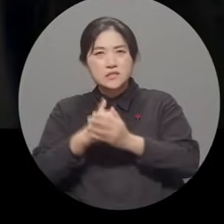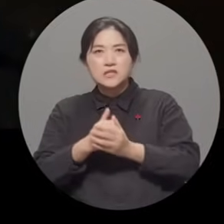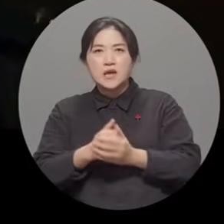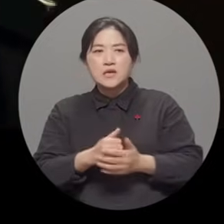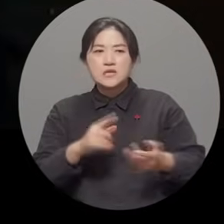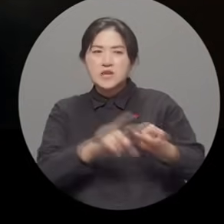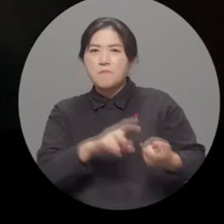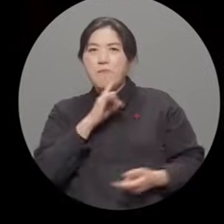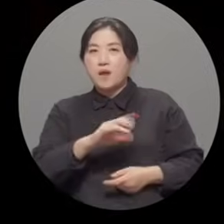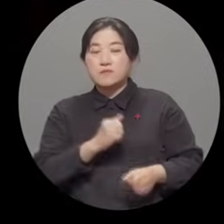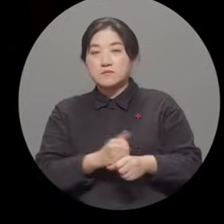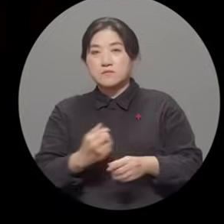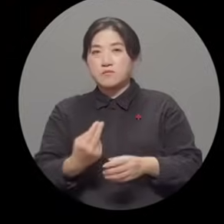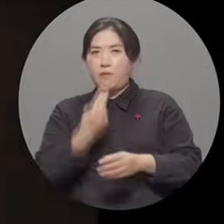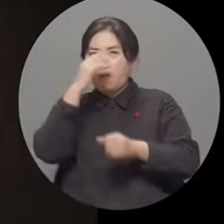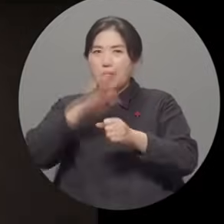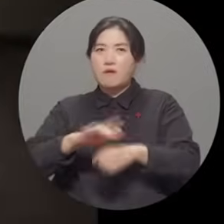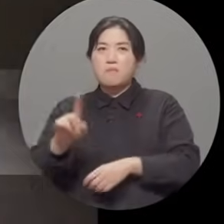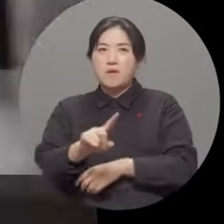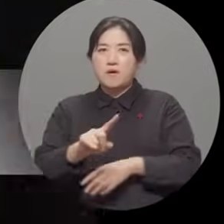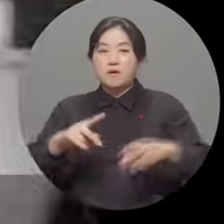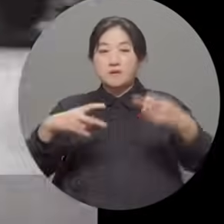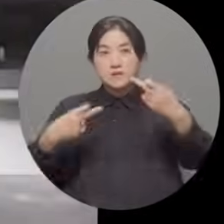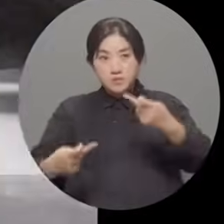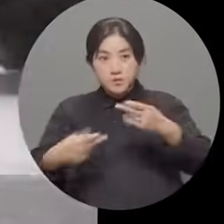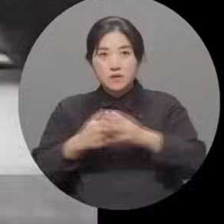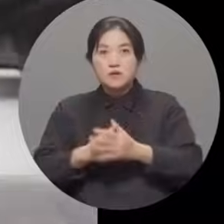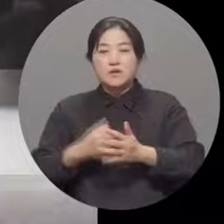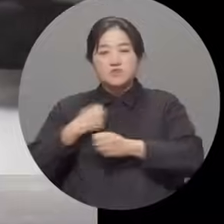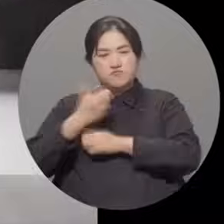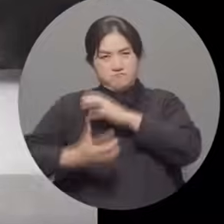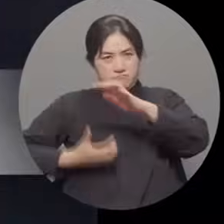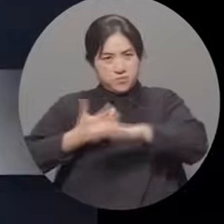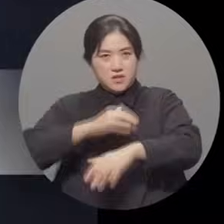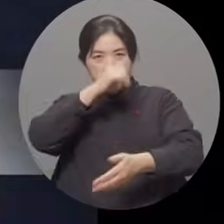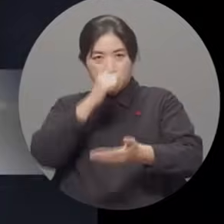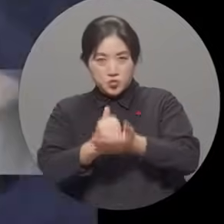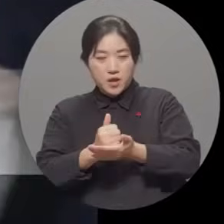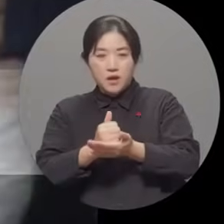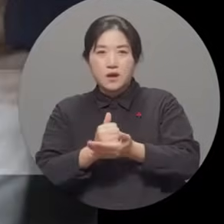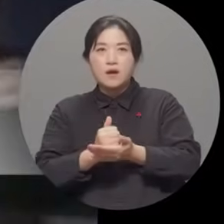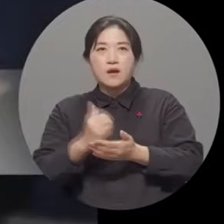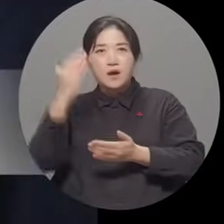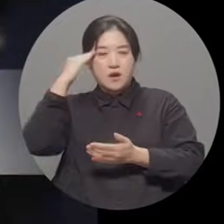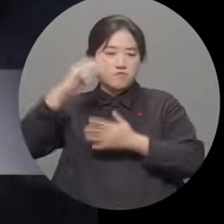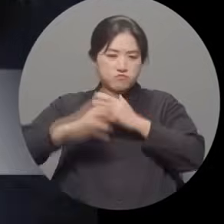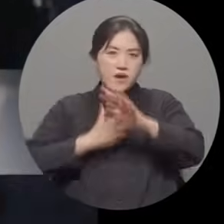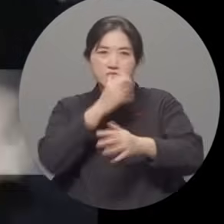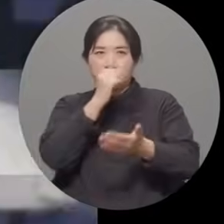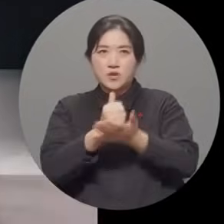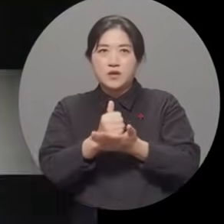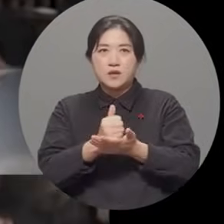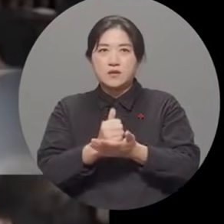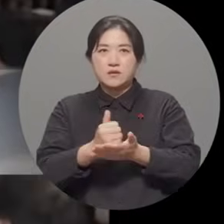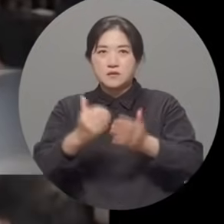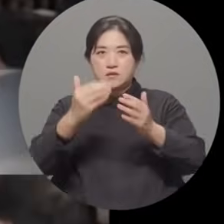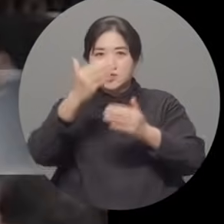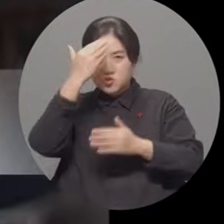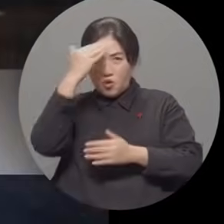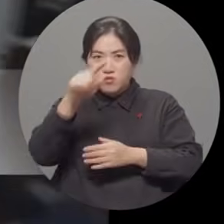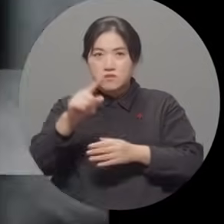한다고 비판합니다. 12.12가 명백한 군사반란이자 내란이었으며 전두환은 그 수괴였다는